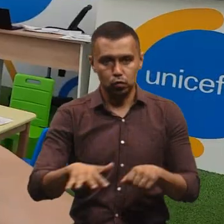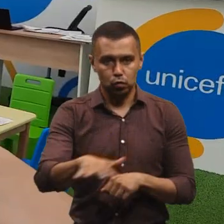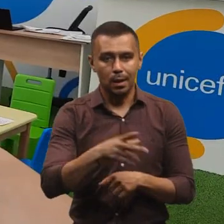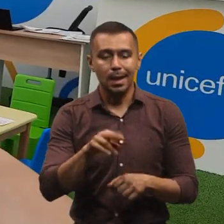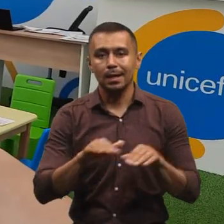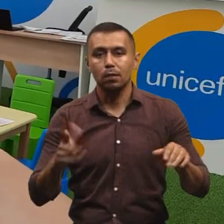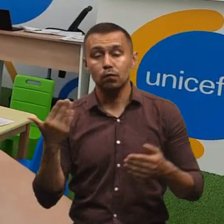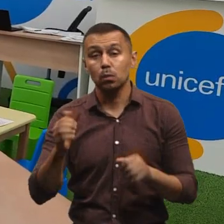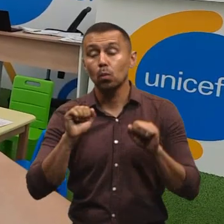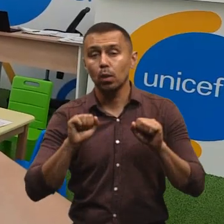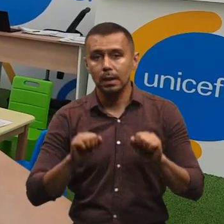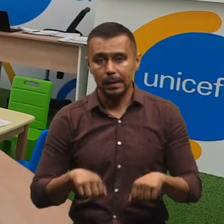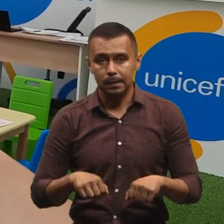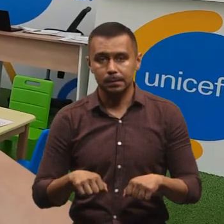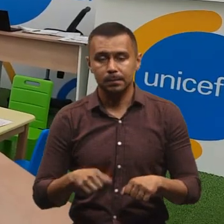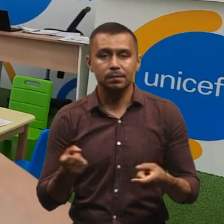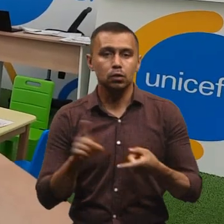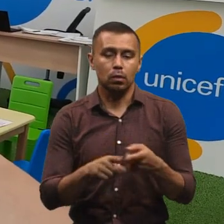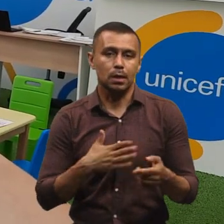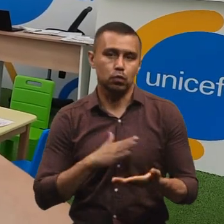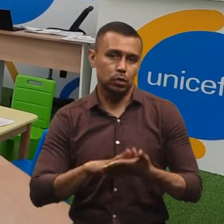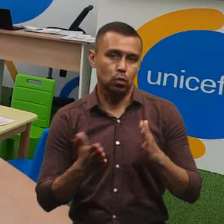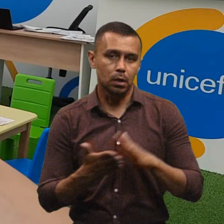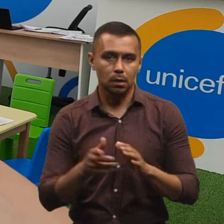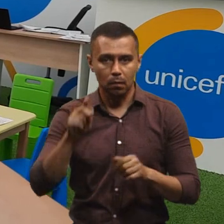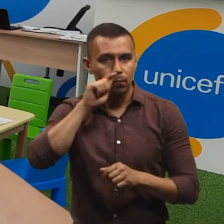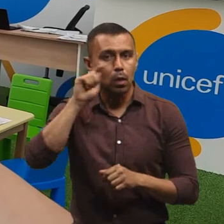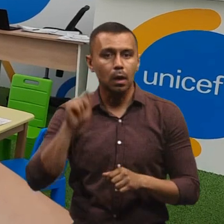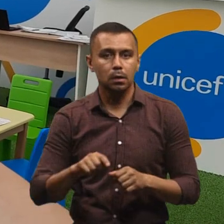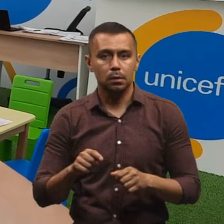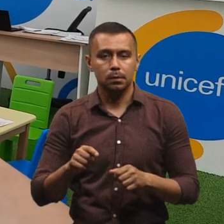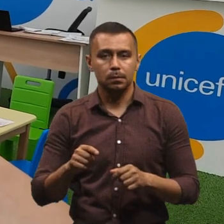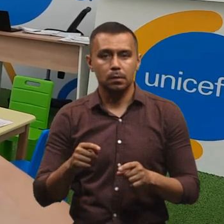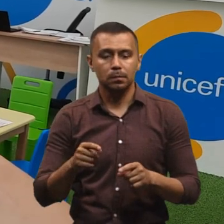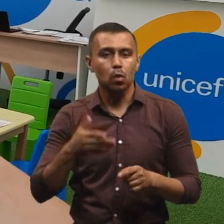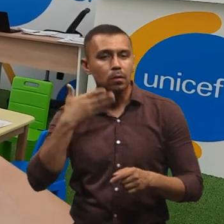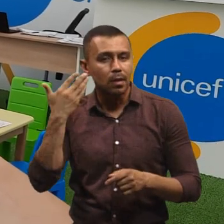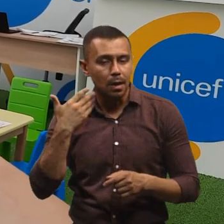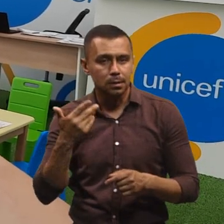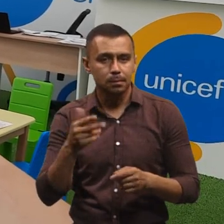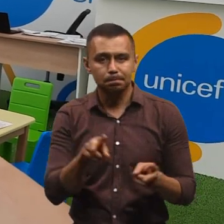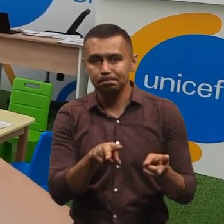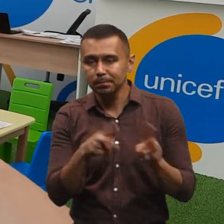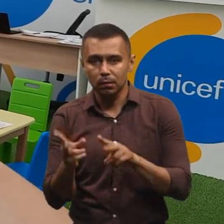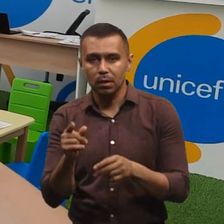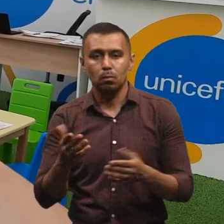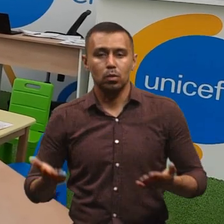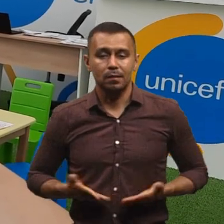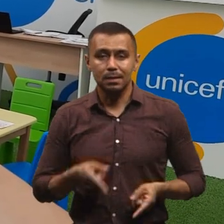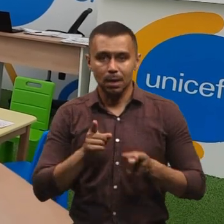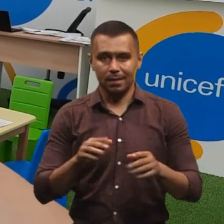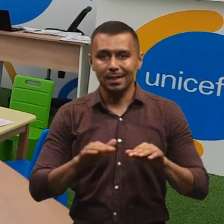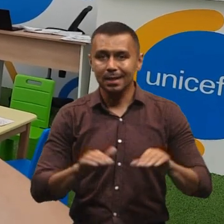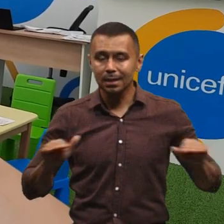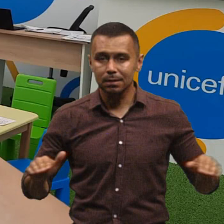діток щоб вони могли у зв'язку з нашою ситуацією в країні розвантажитись переключитися щоб вони проживали справжнє